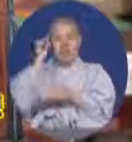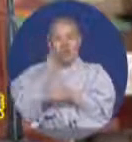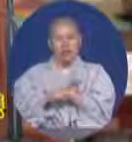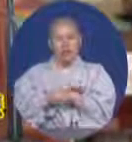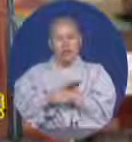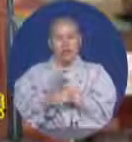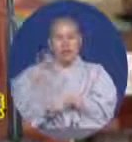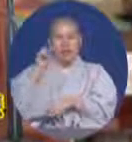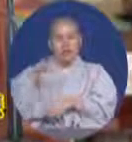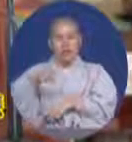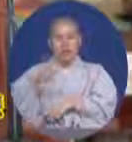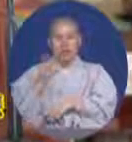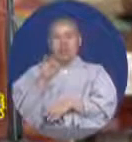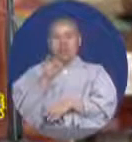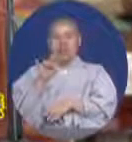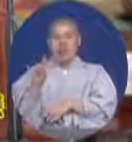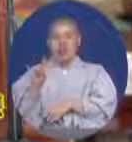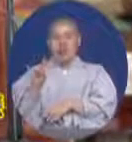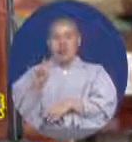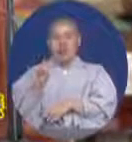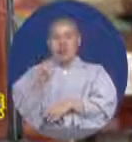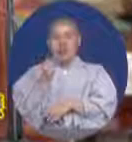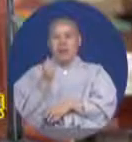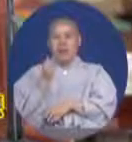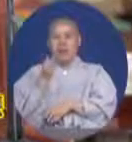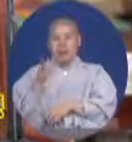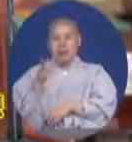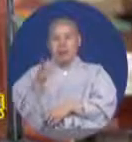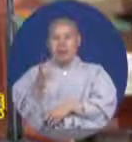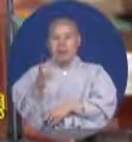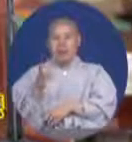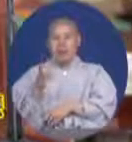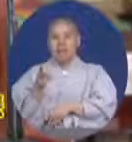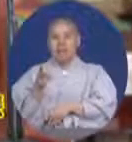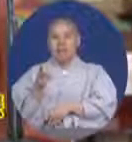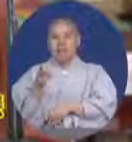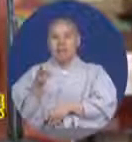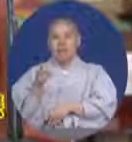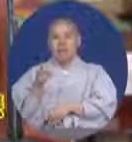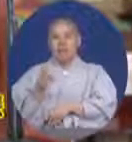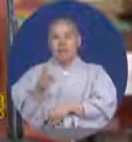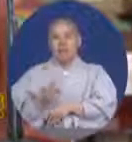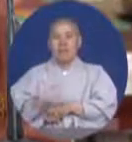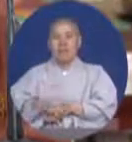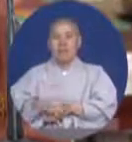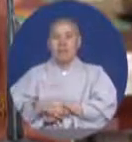무해해. 무해 걸림없다 이 말이죠. 해자는 지혜 해자죠.